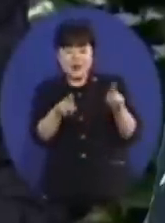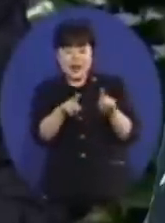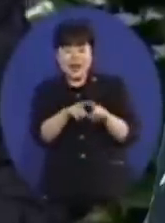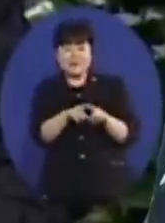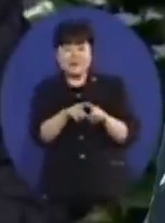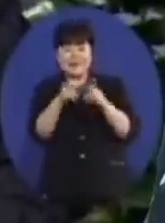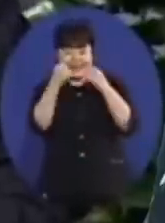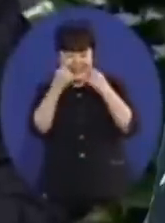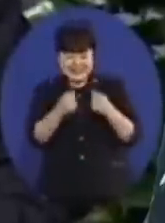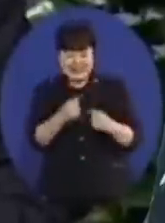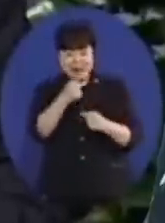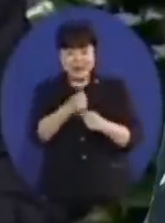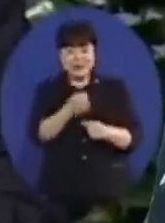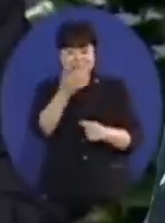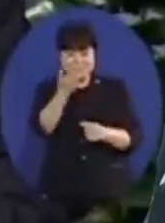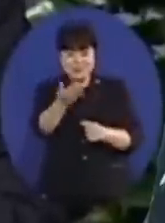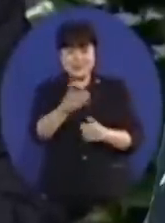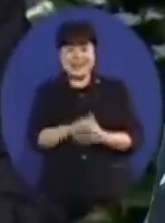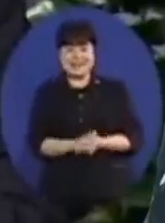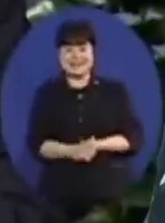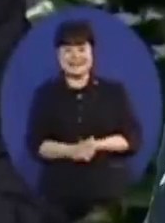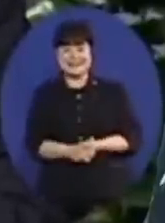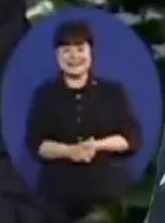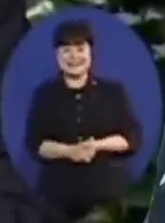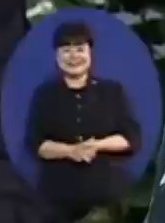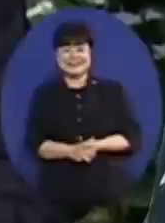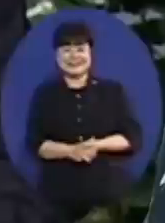인생을 만들어 가는 것입니다